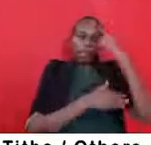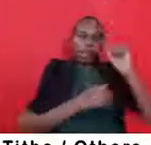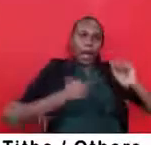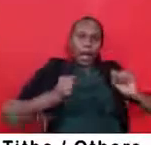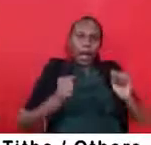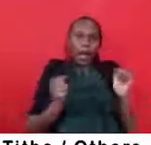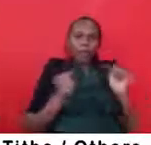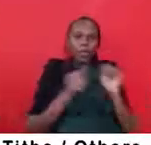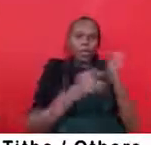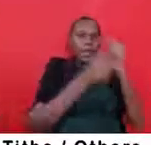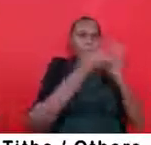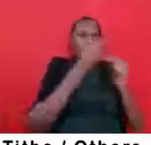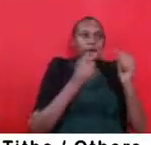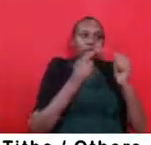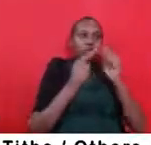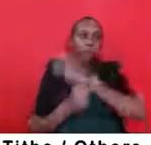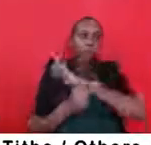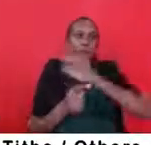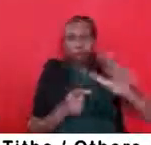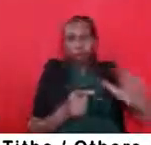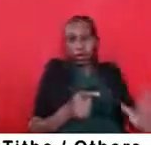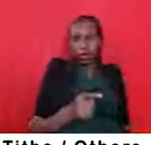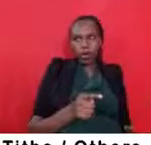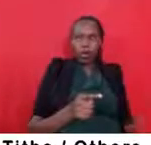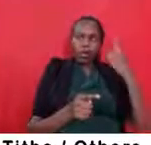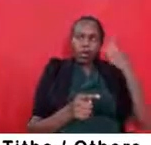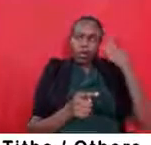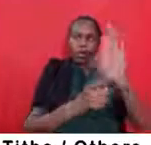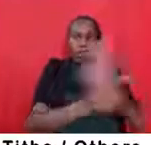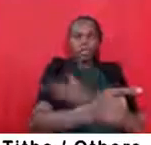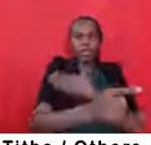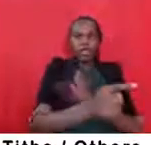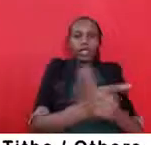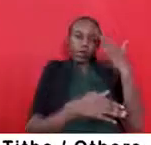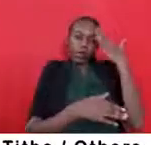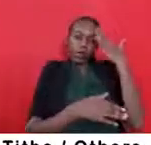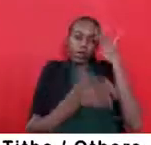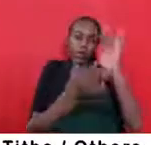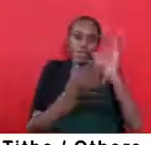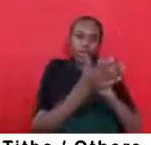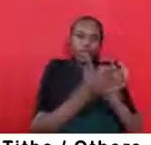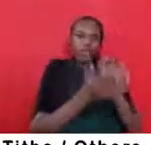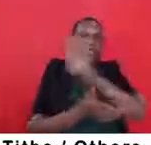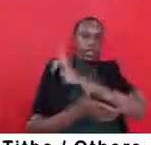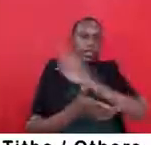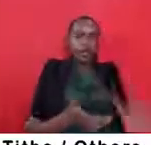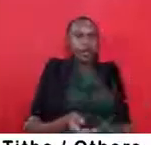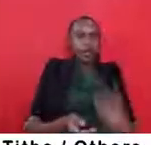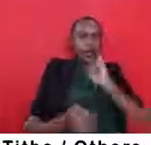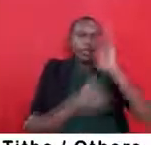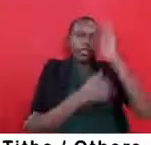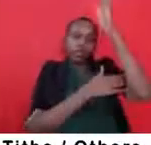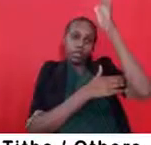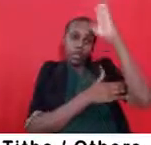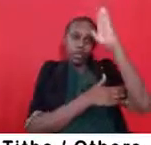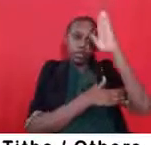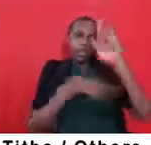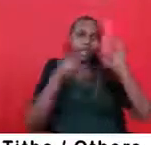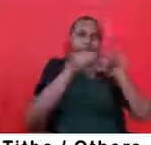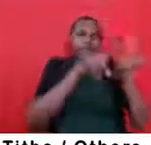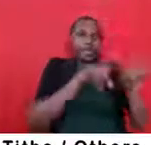furaha, njooni mbele zake kwa kuimba. Jueni kwamba Bwana ndiye Mungu,